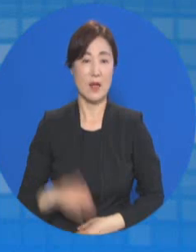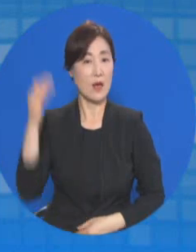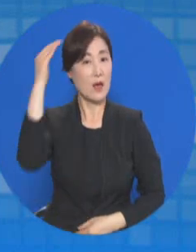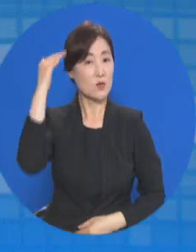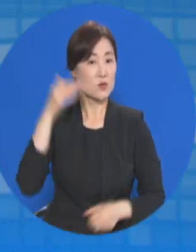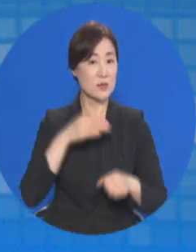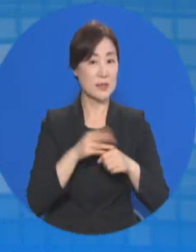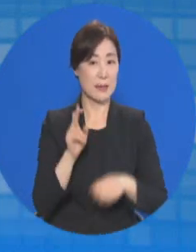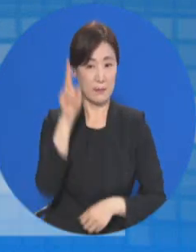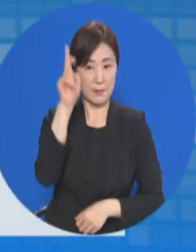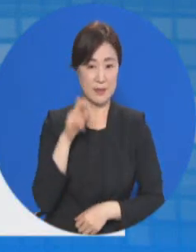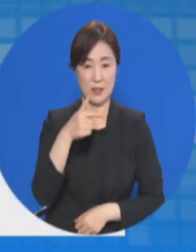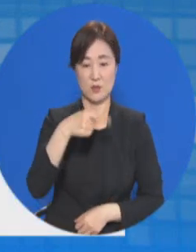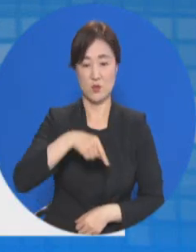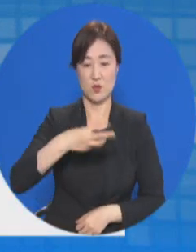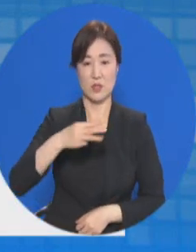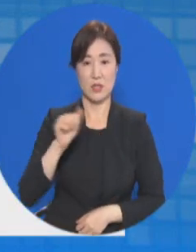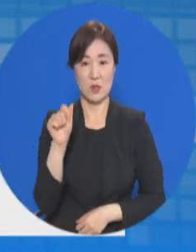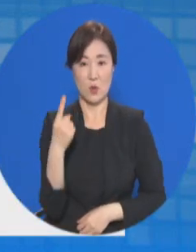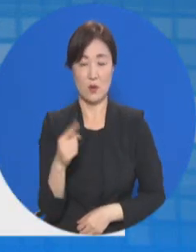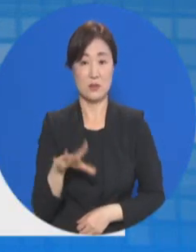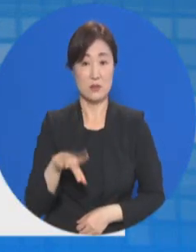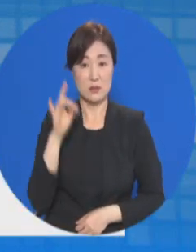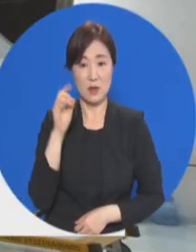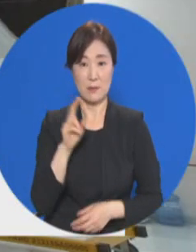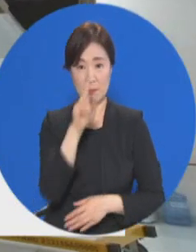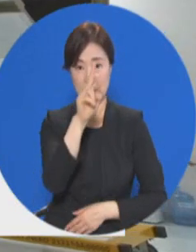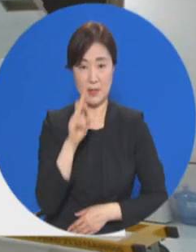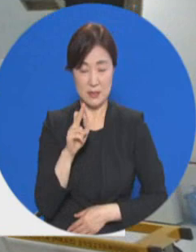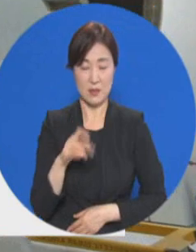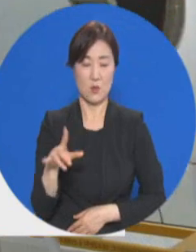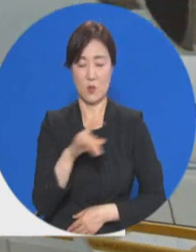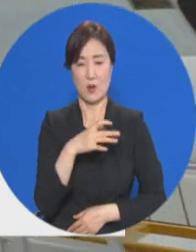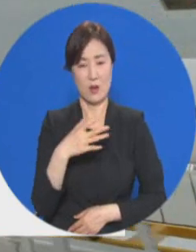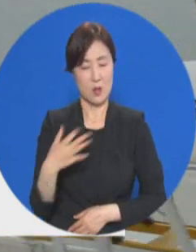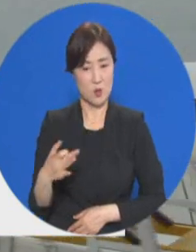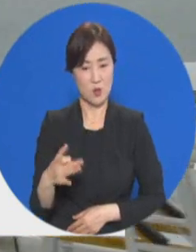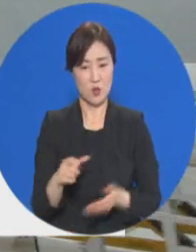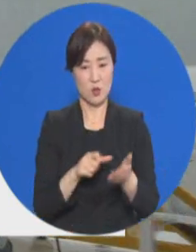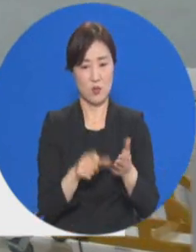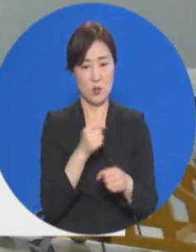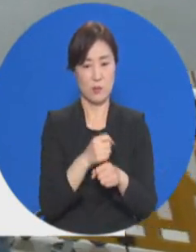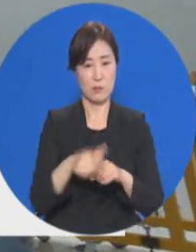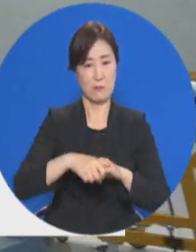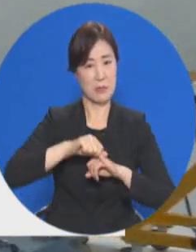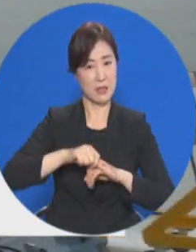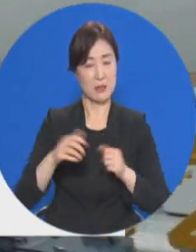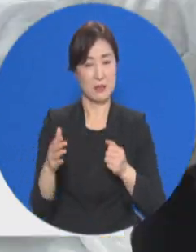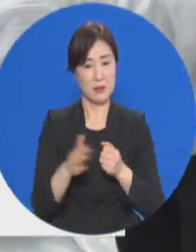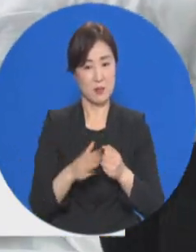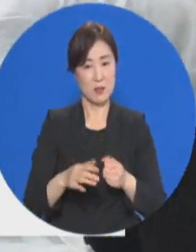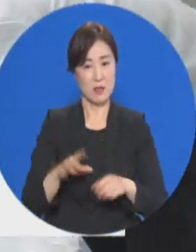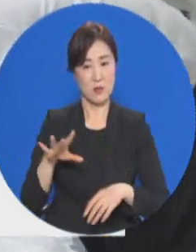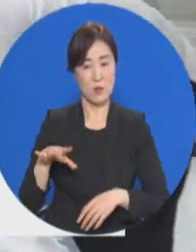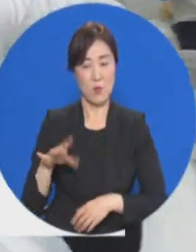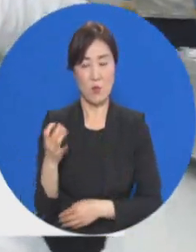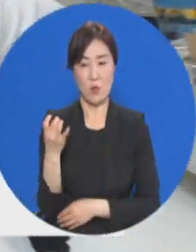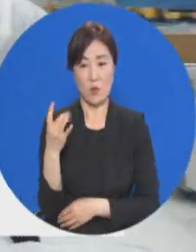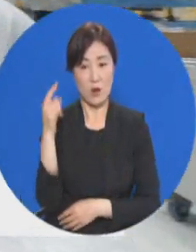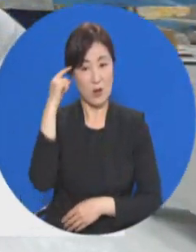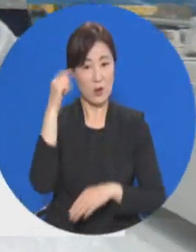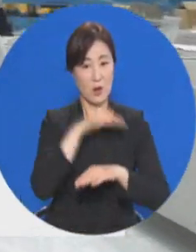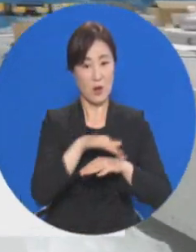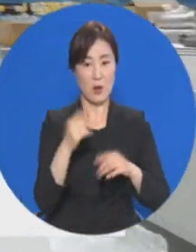한국형 발사체 누리호의 첫 발사가 코로나19와 부품 제작 차질 등의 영향으로 당초 계획보다 6개월여